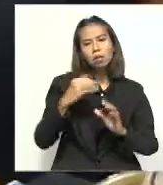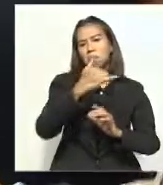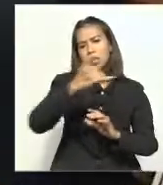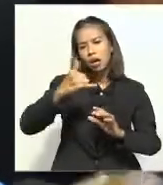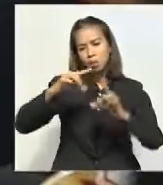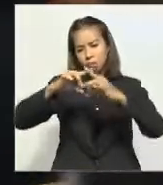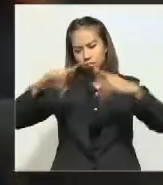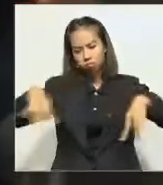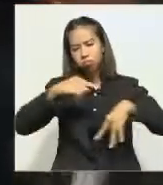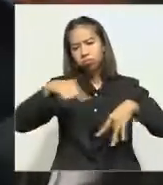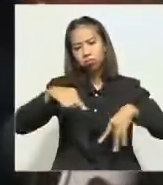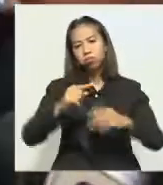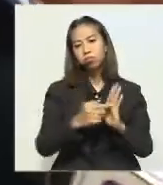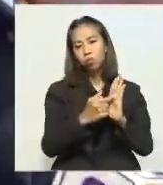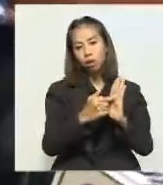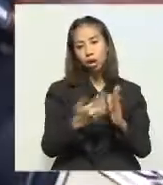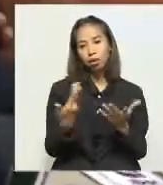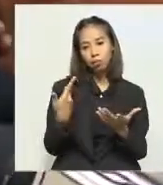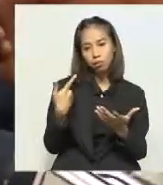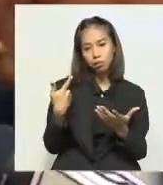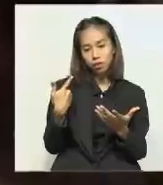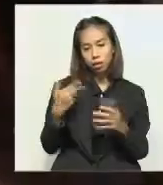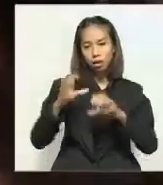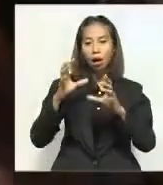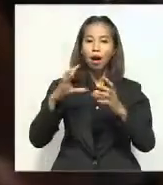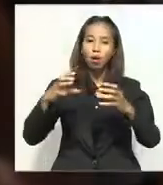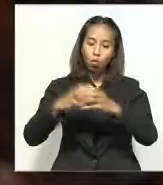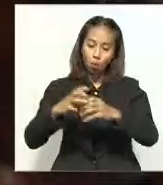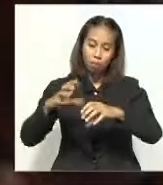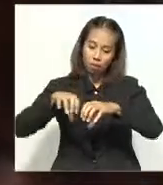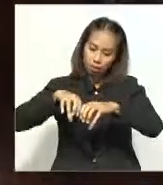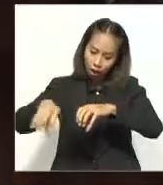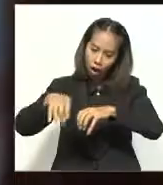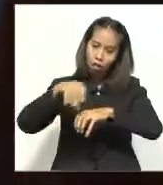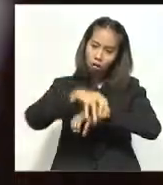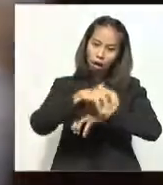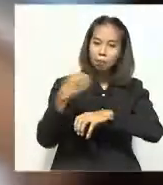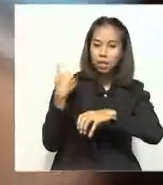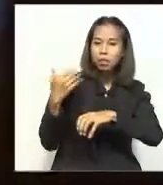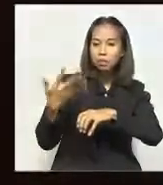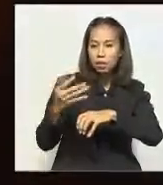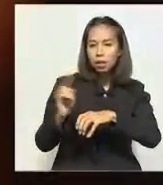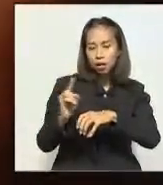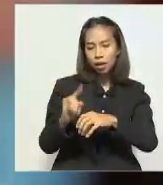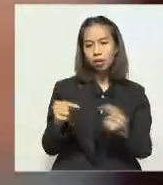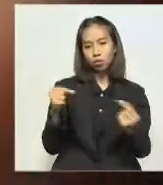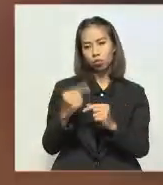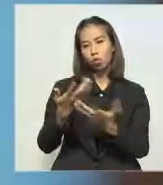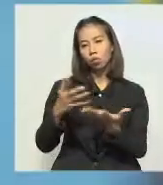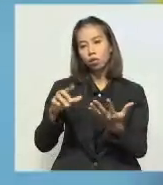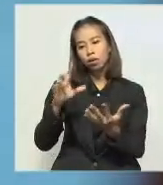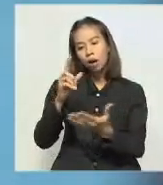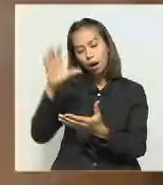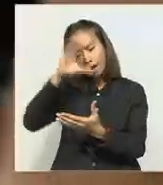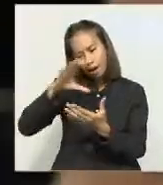าคสช.เช่นการมีหรือไม่มีสาขาพรรคการแต่งตั้งคณะกรรมการสรรหาผู้ดำรงตำแหน่งทางการเมือง